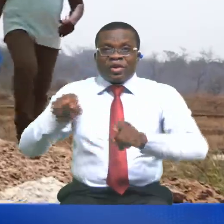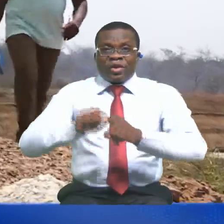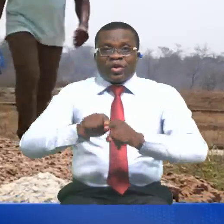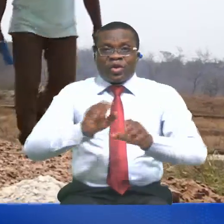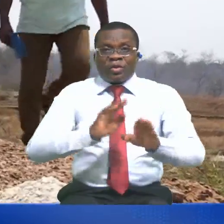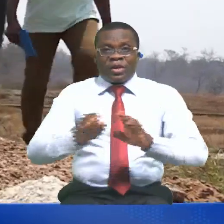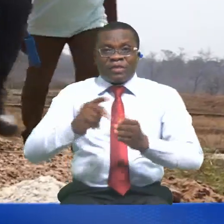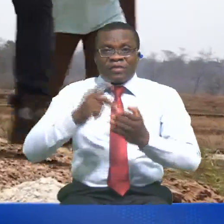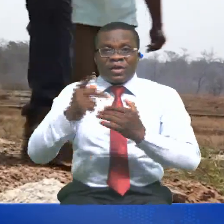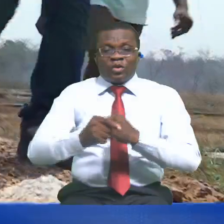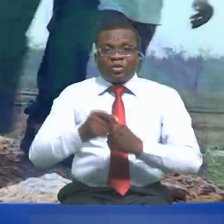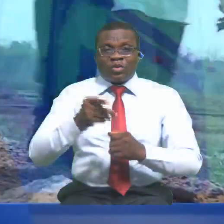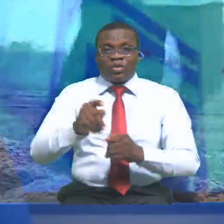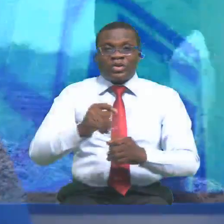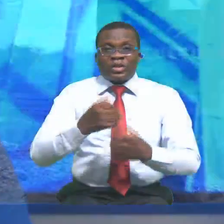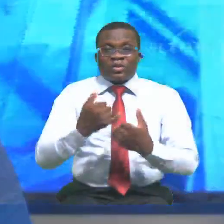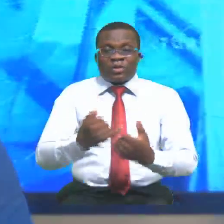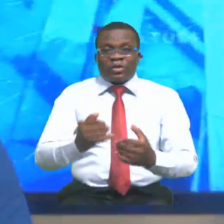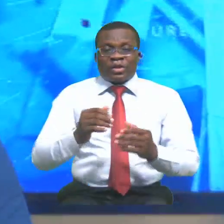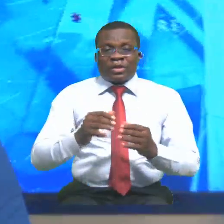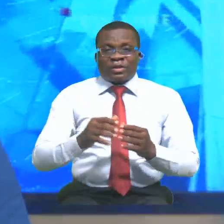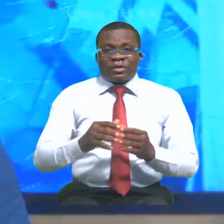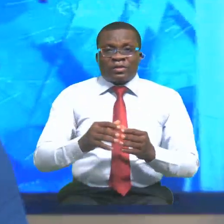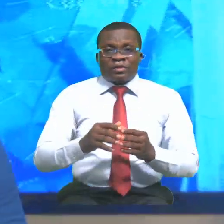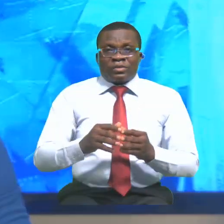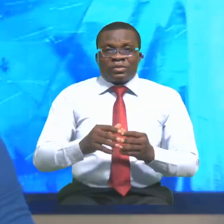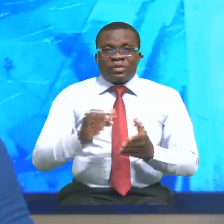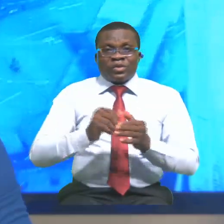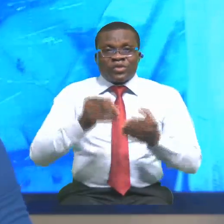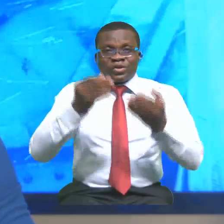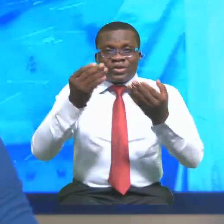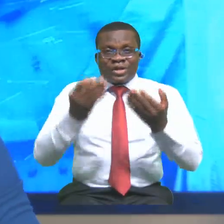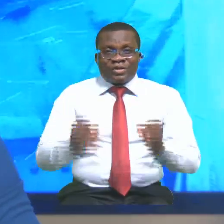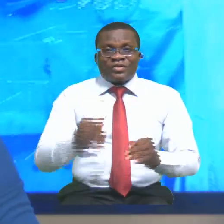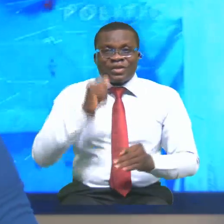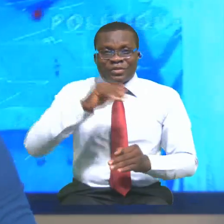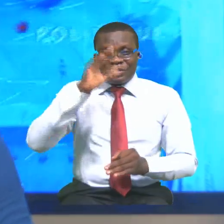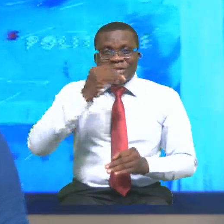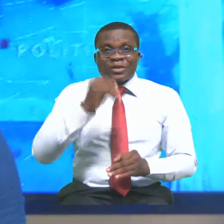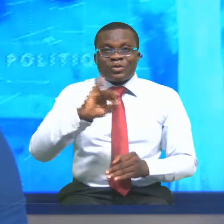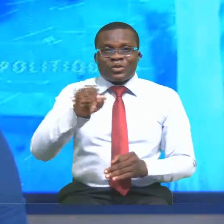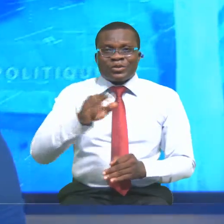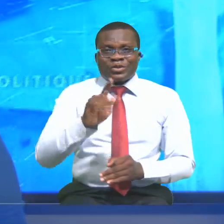le projet PAPVIR ABC. Ce sera tout, mesdames et messieurs, pour ce